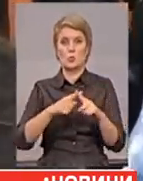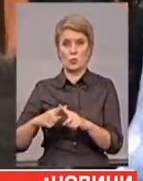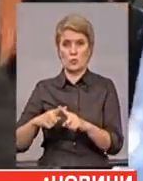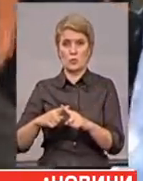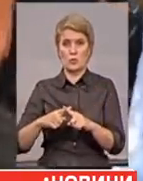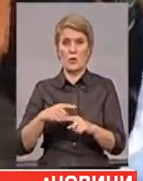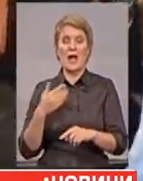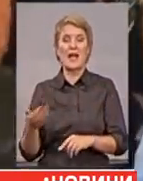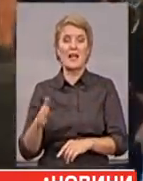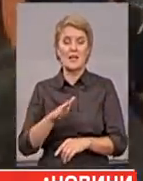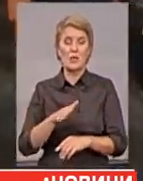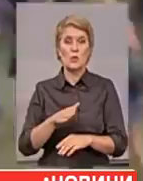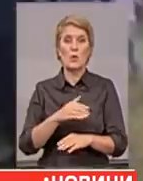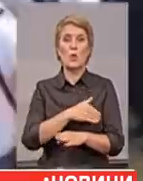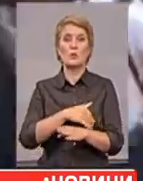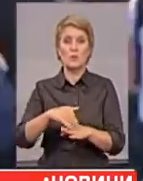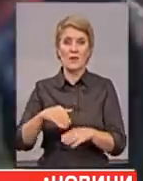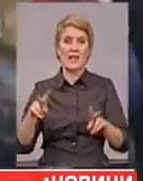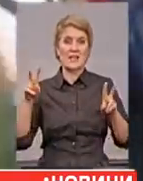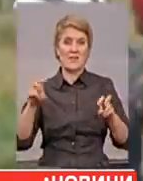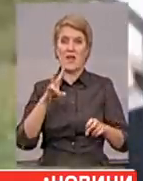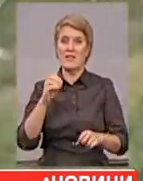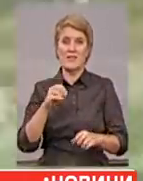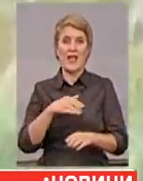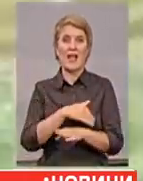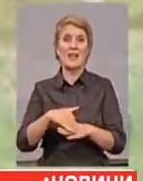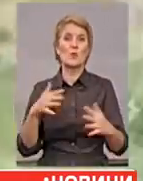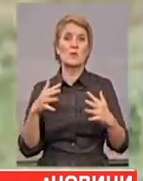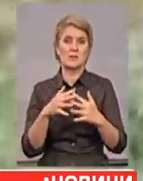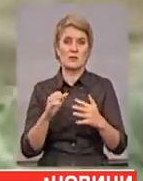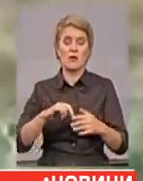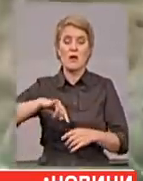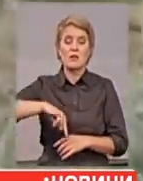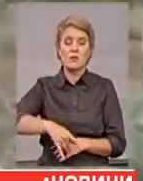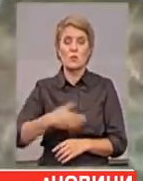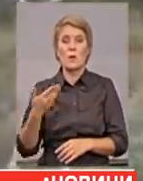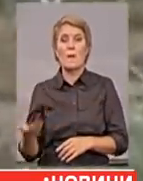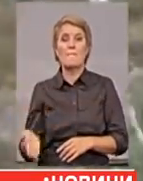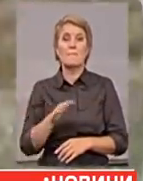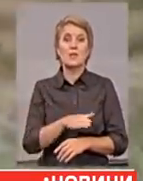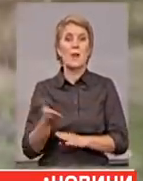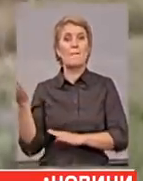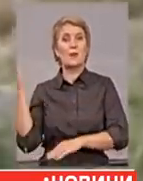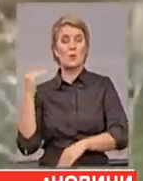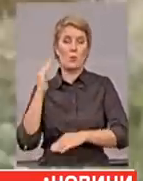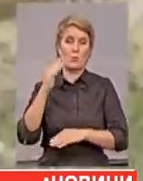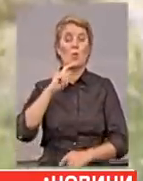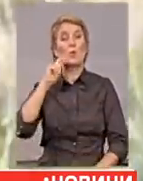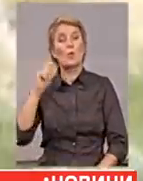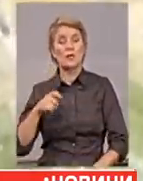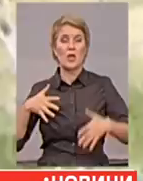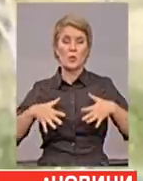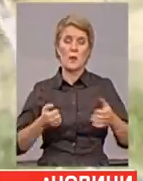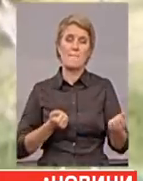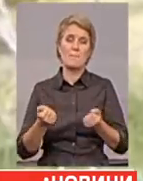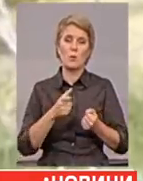не лінією зіткнення, а прірвою між минулим і майбутнім. І запевнив, Україна та Грузія боротимуться за відновлення територіальної